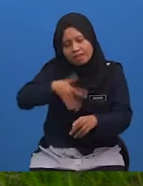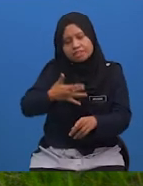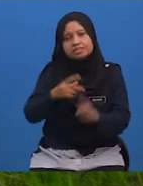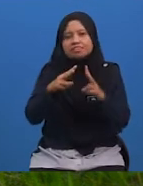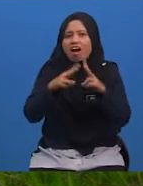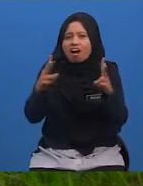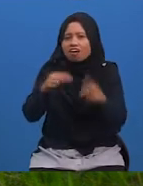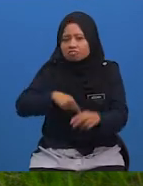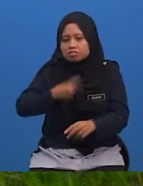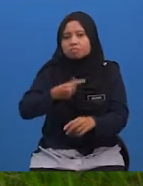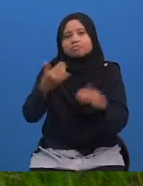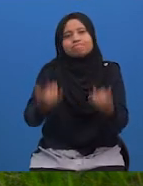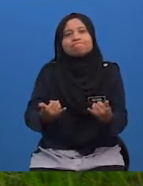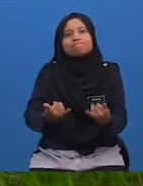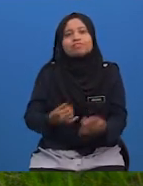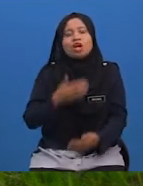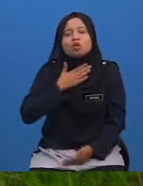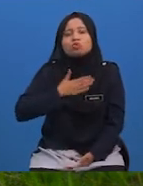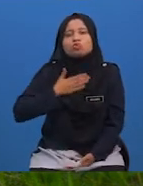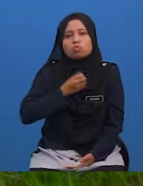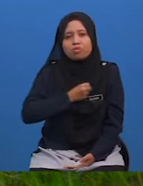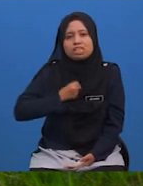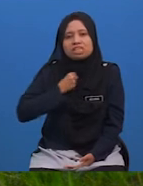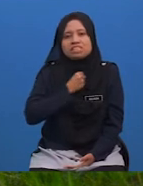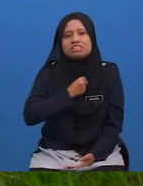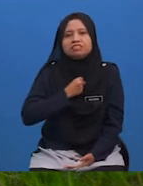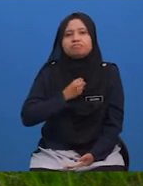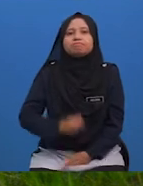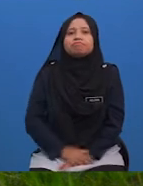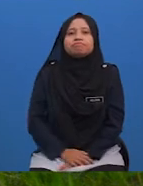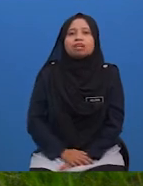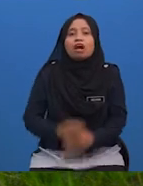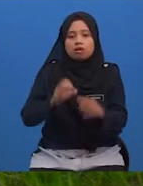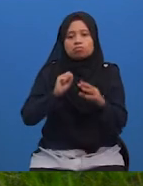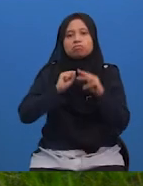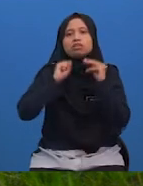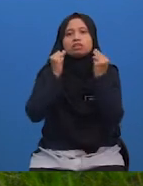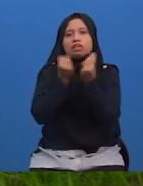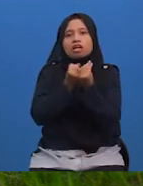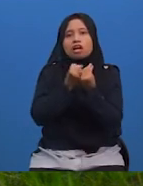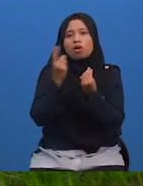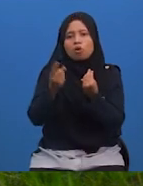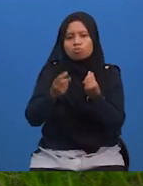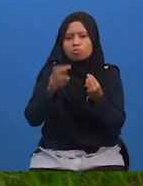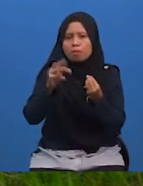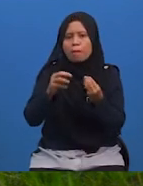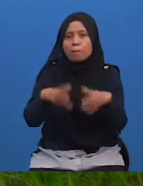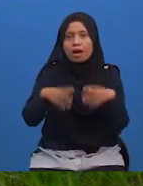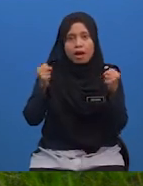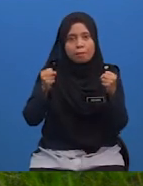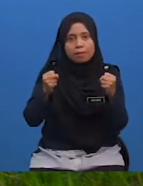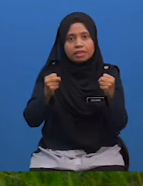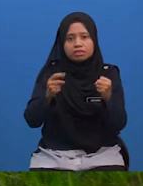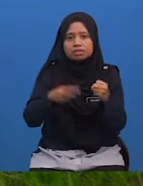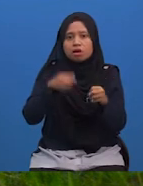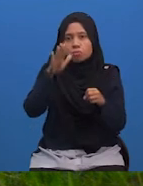gembira sekarang. Maafkan saya, Sang Ranggu dan Ranggi. Masyarakat kamu memang hebat dan saya